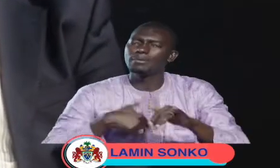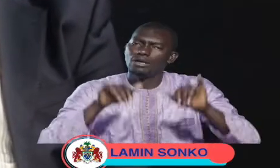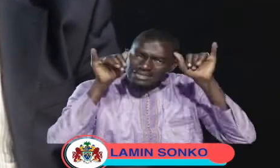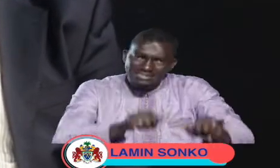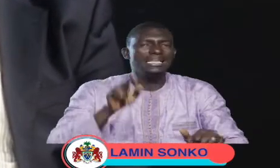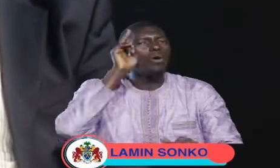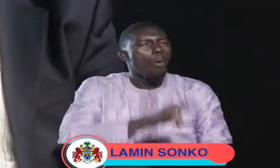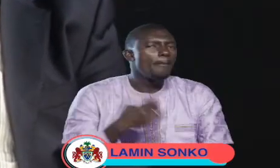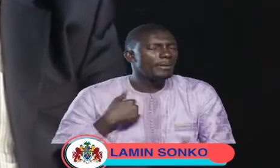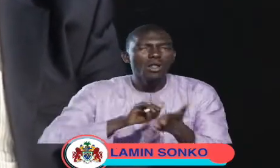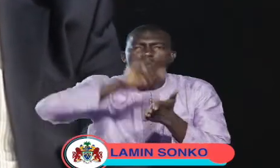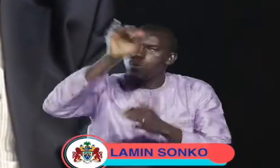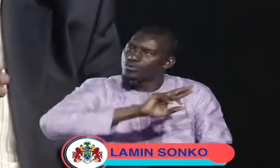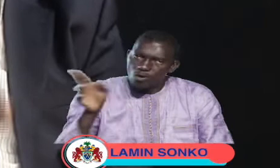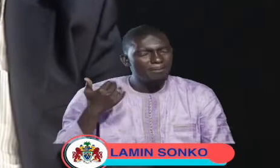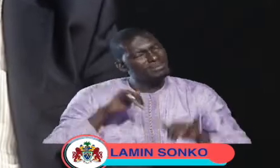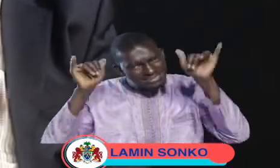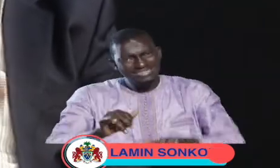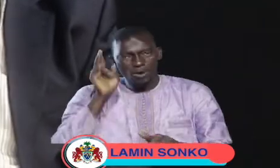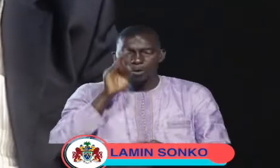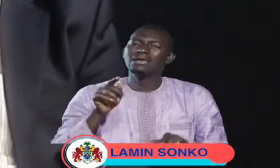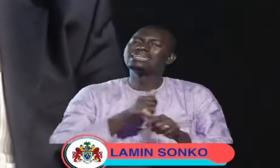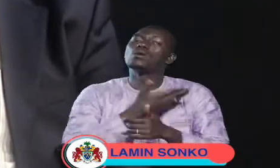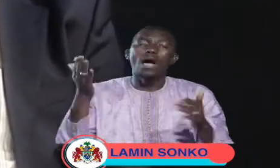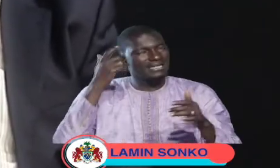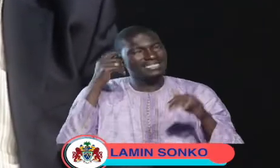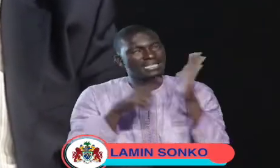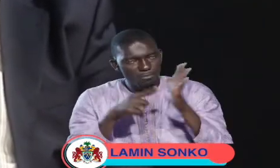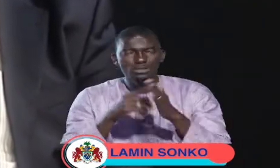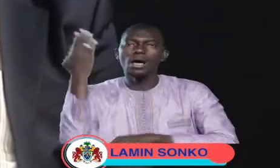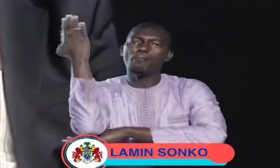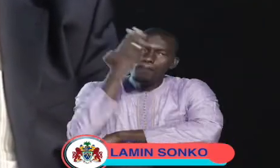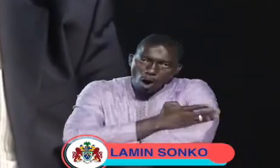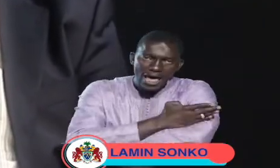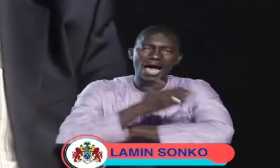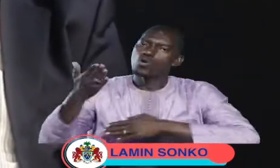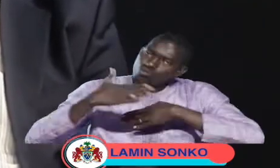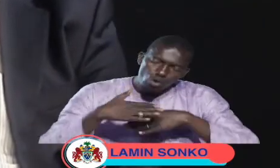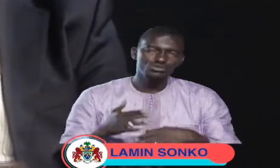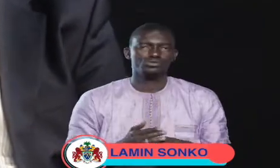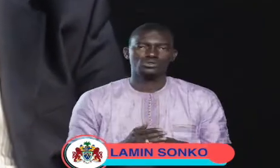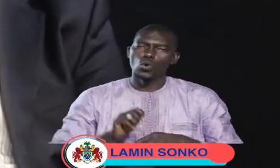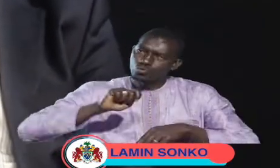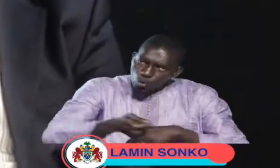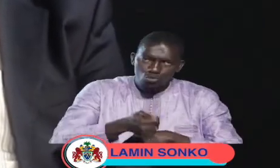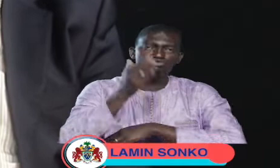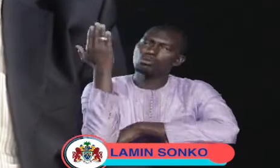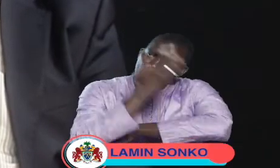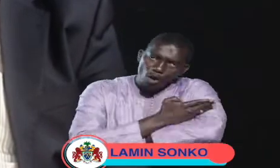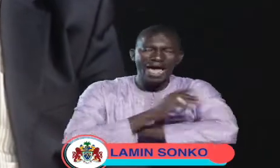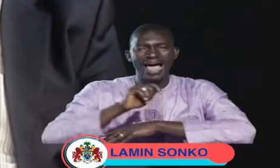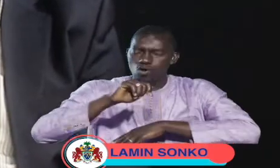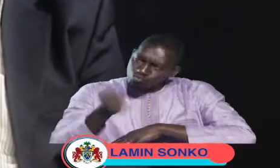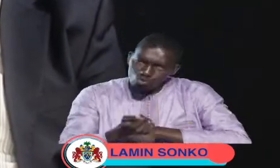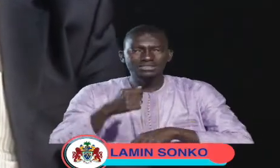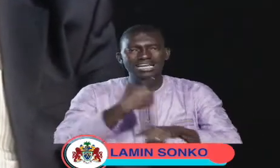baga pungo boni nyaw ka ko comme frontiero le soron amanga comme kule manko amanga na kala nyanta kala adu na kada fana mul